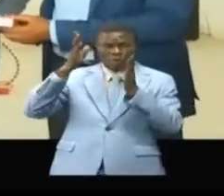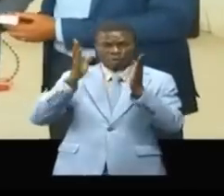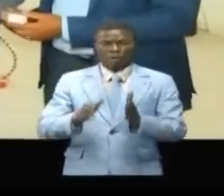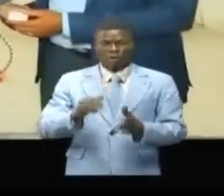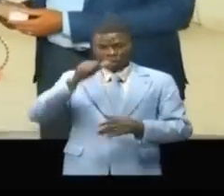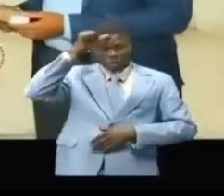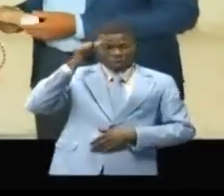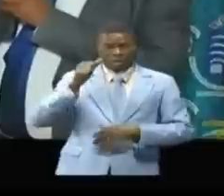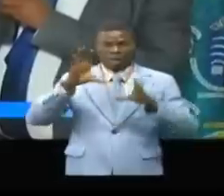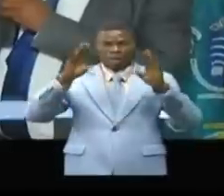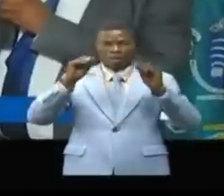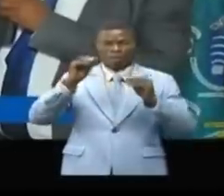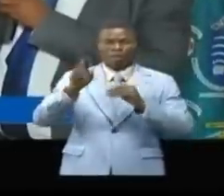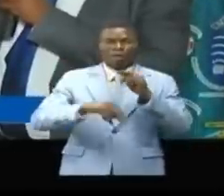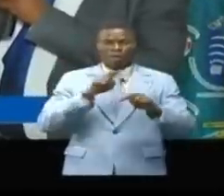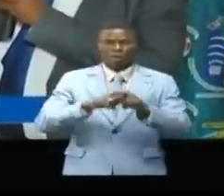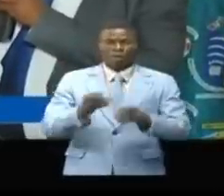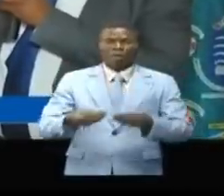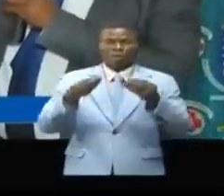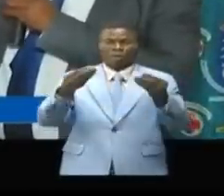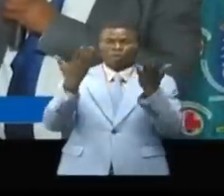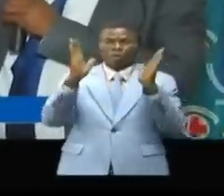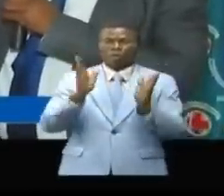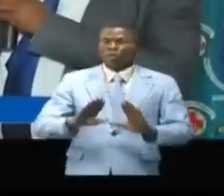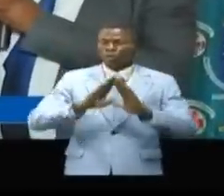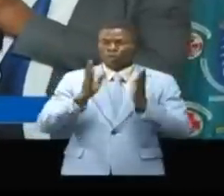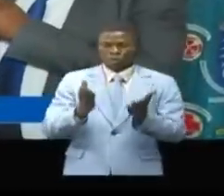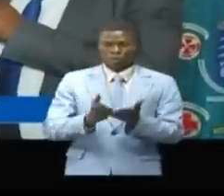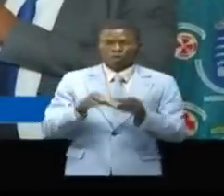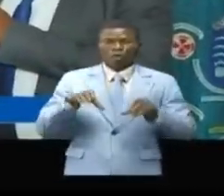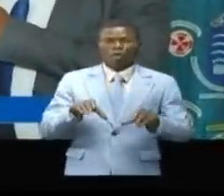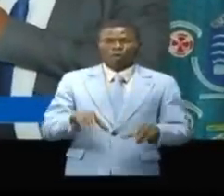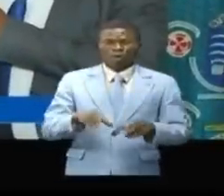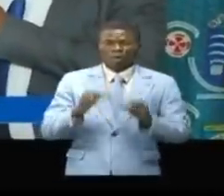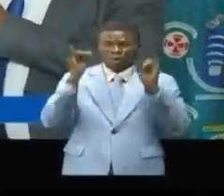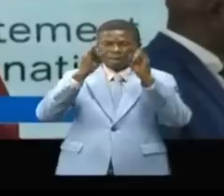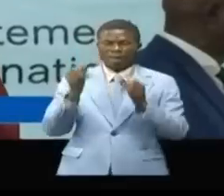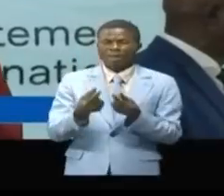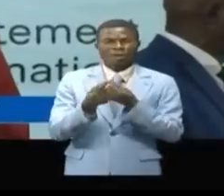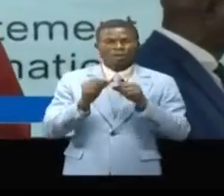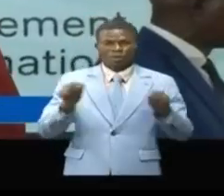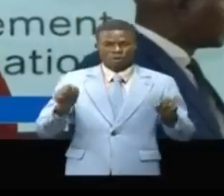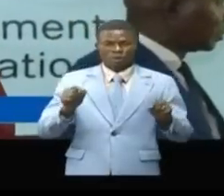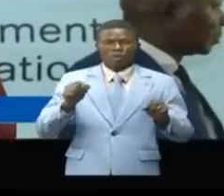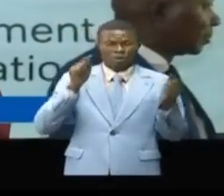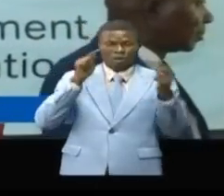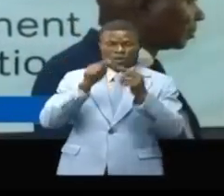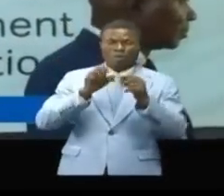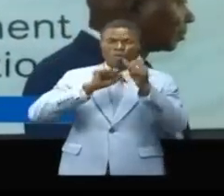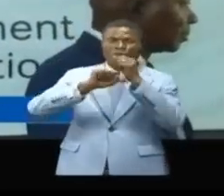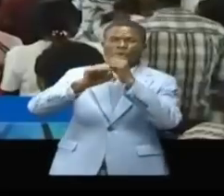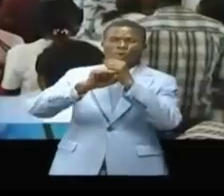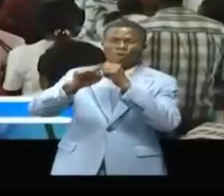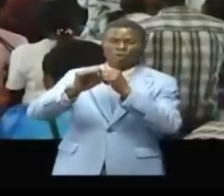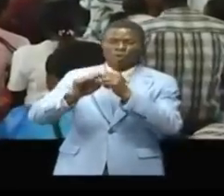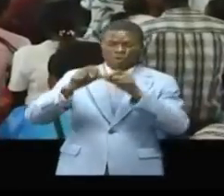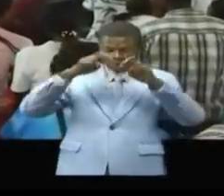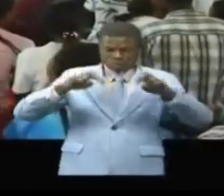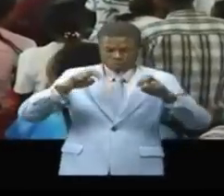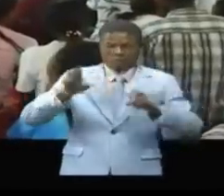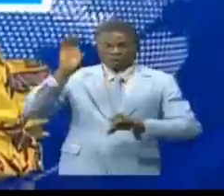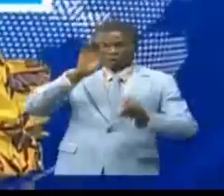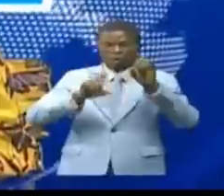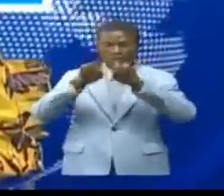et la Bibliothèque nationale pour offrir à toutes les universités congolaises l'Internet gratuit dans le but de promouvoir la recherche scientifique